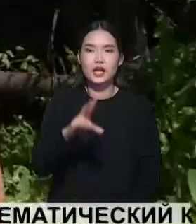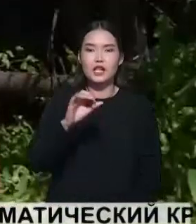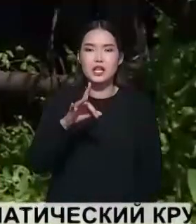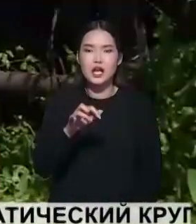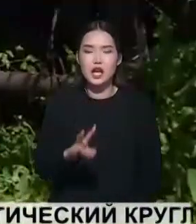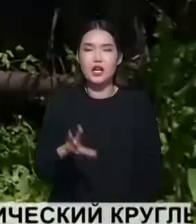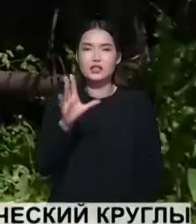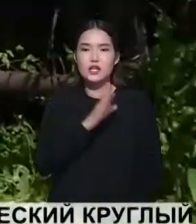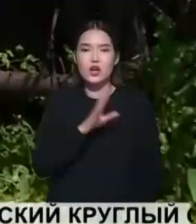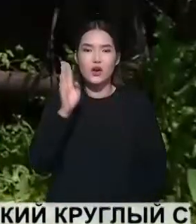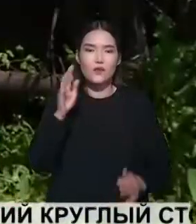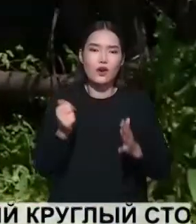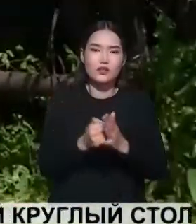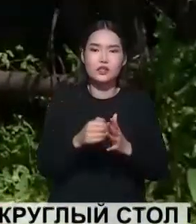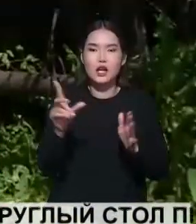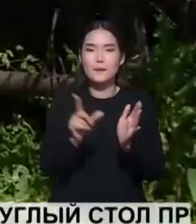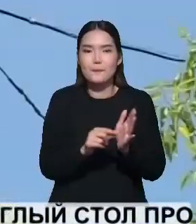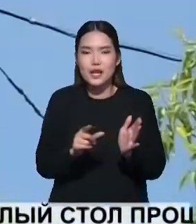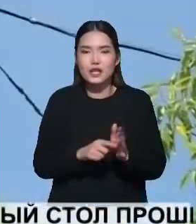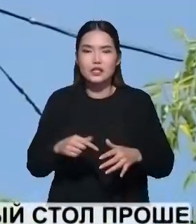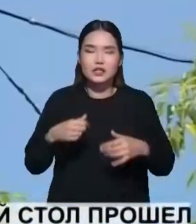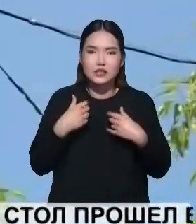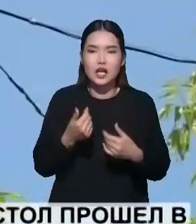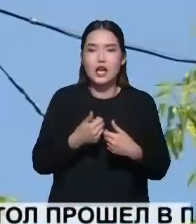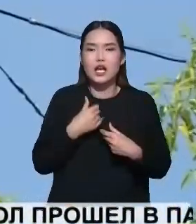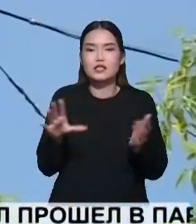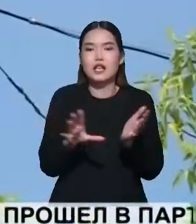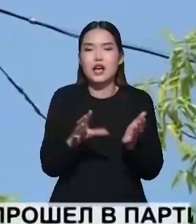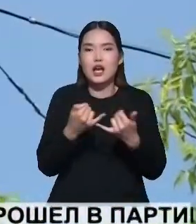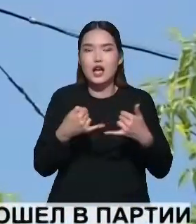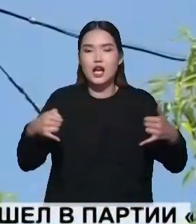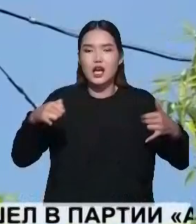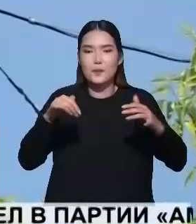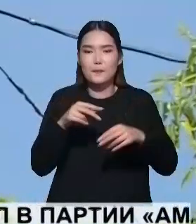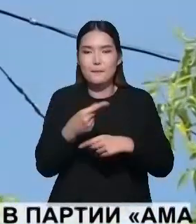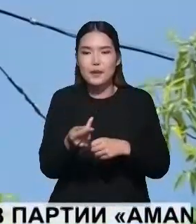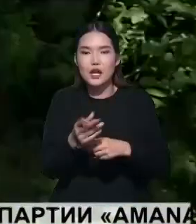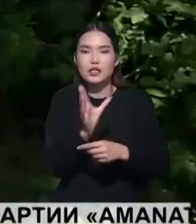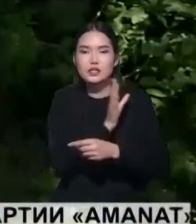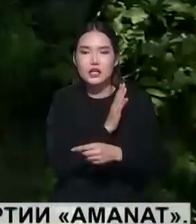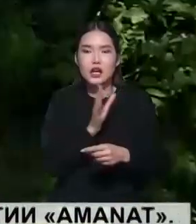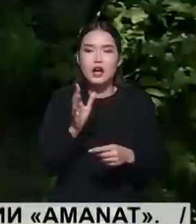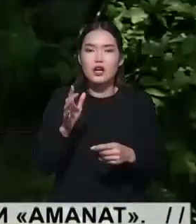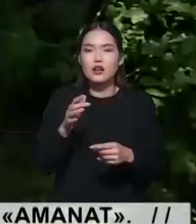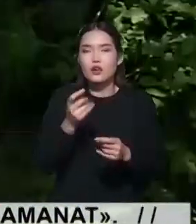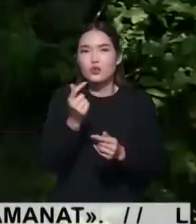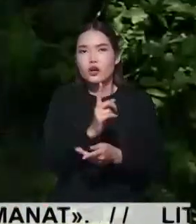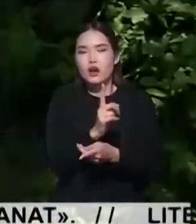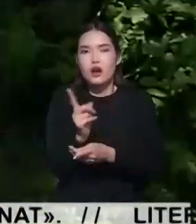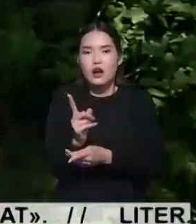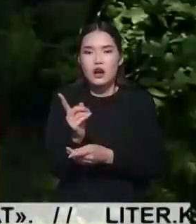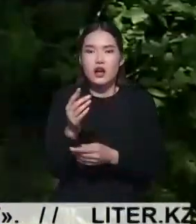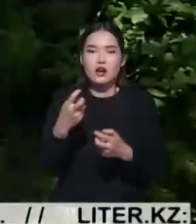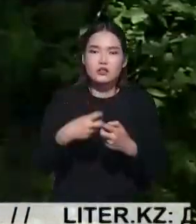огород заходит с опаской. Пенсионерку пугает опора линий электропередач. Она давно накренилась и держится на честном слове. При